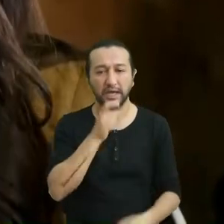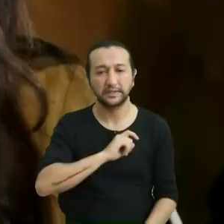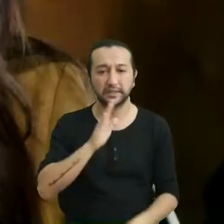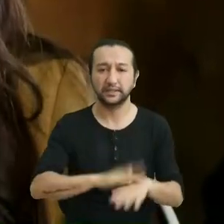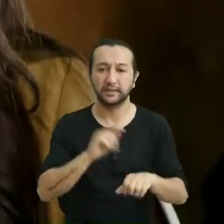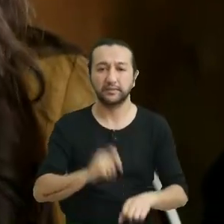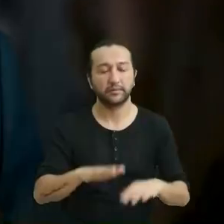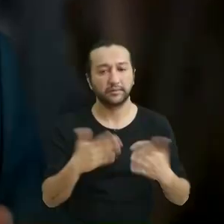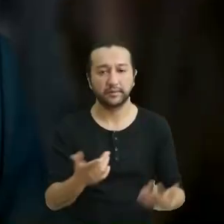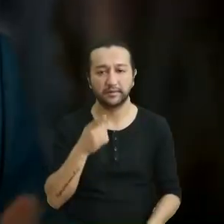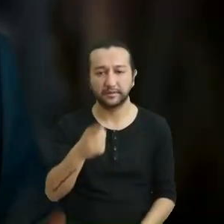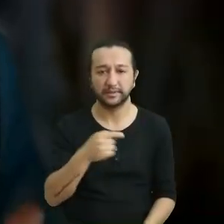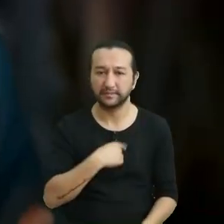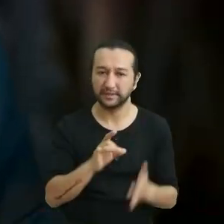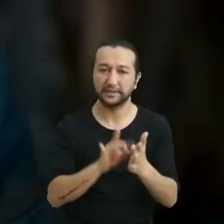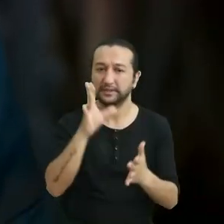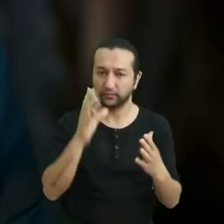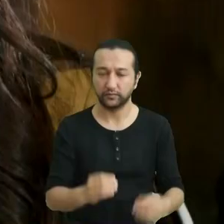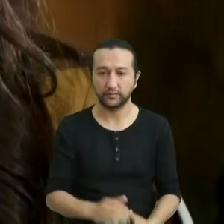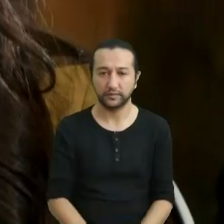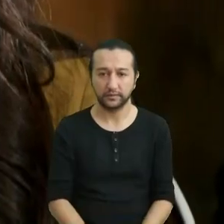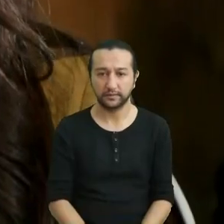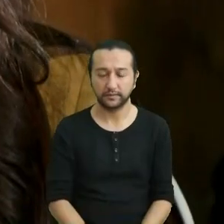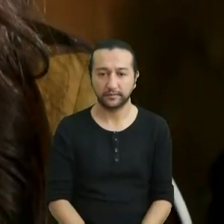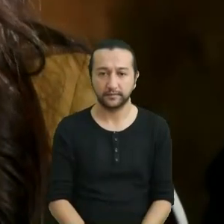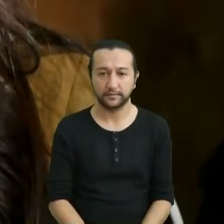ama siz bizi çıkarsak aradan.